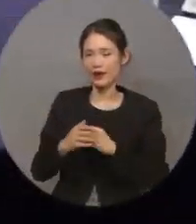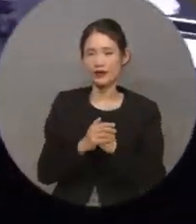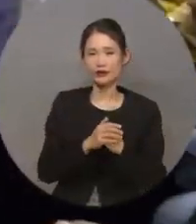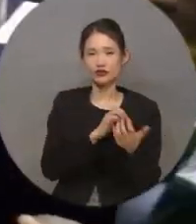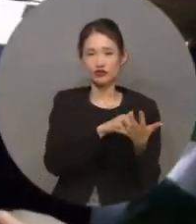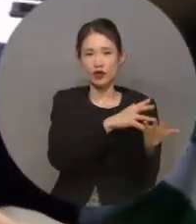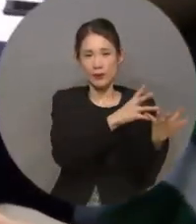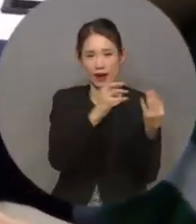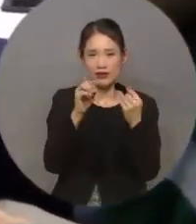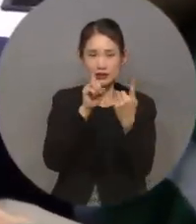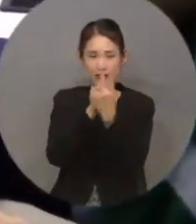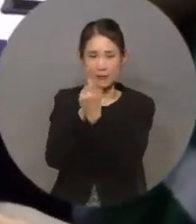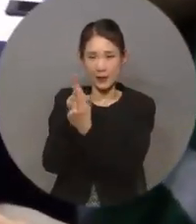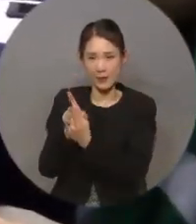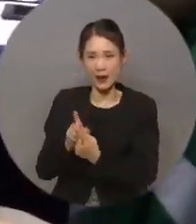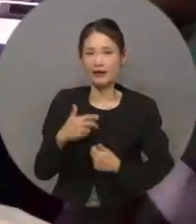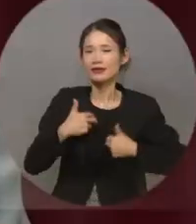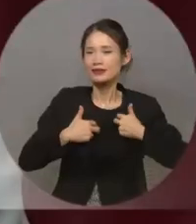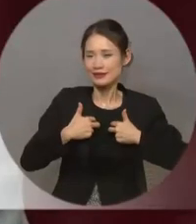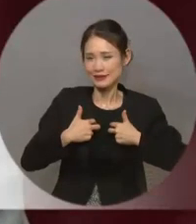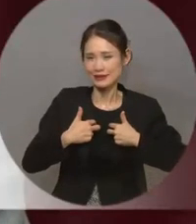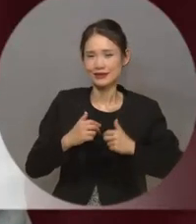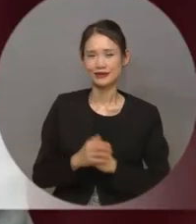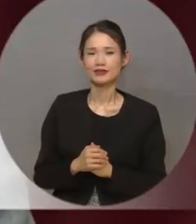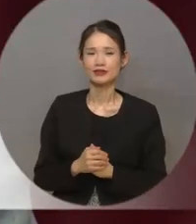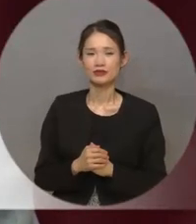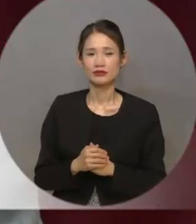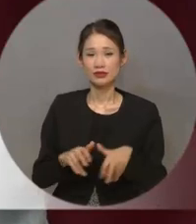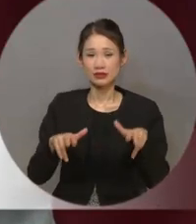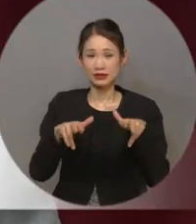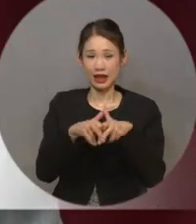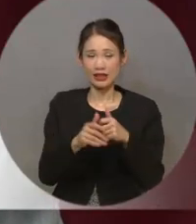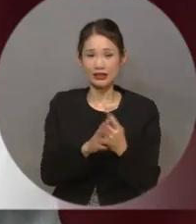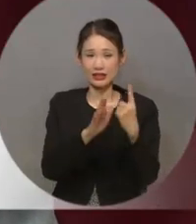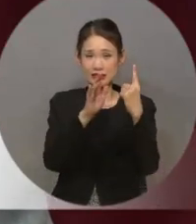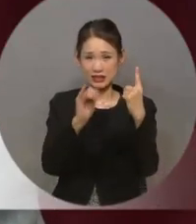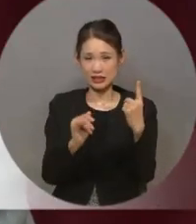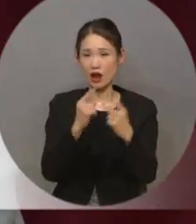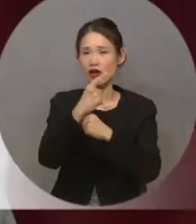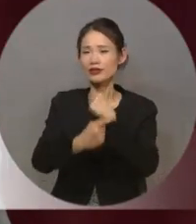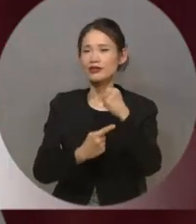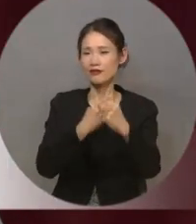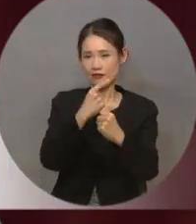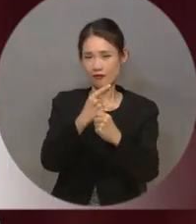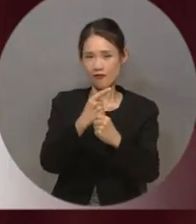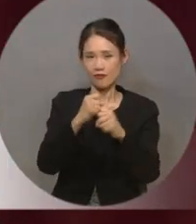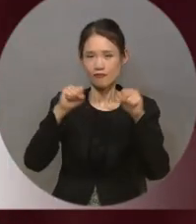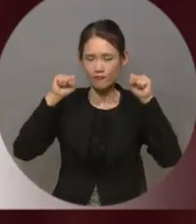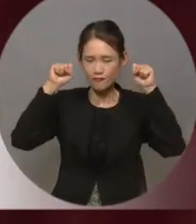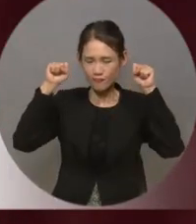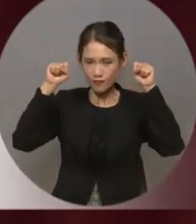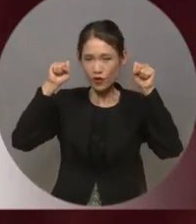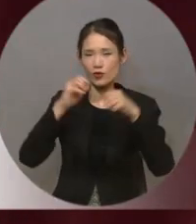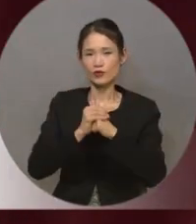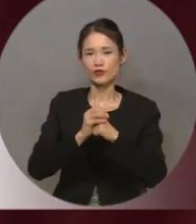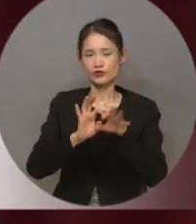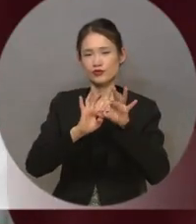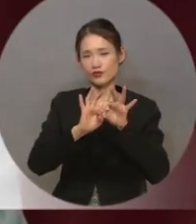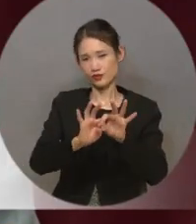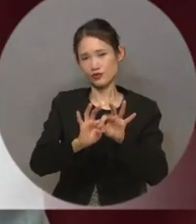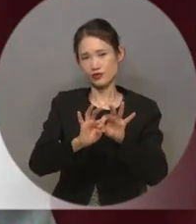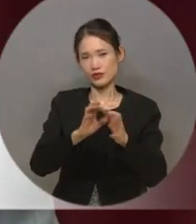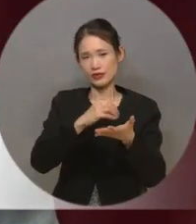자리를 기뻐하며 즐기는 모습이었습니다. 장애인 1인이 1년에 운동함으로써